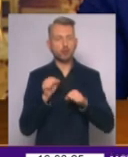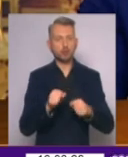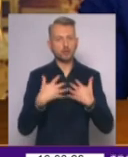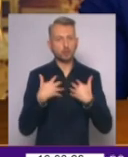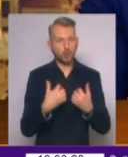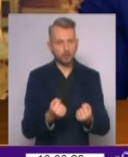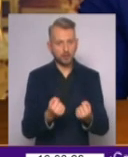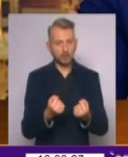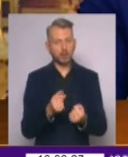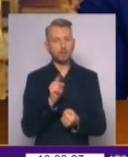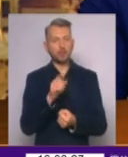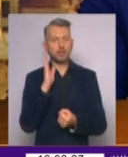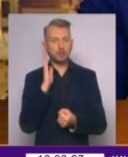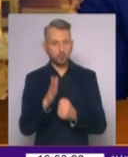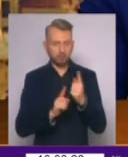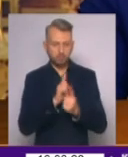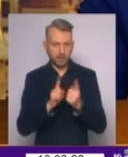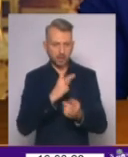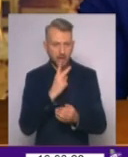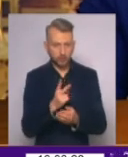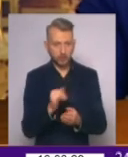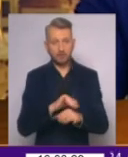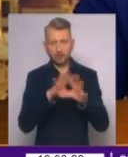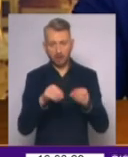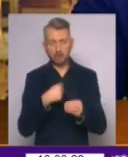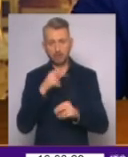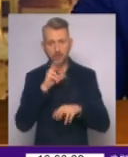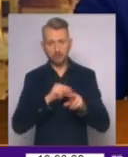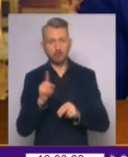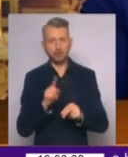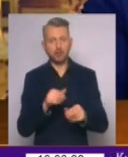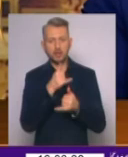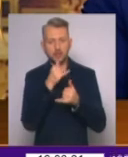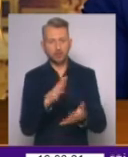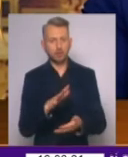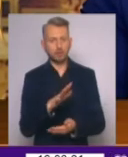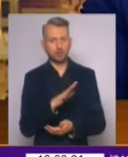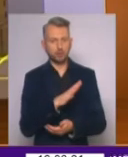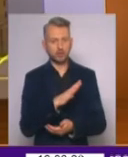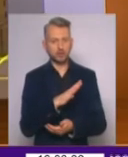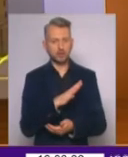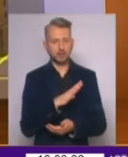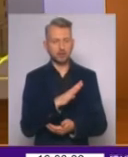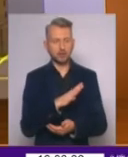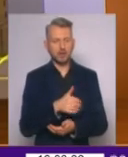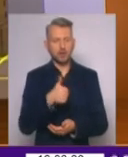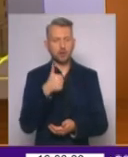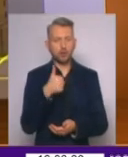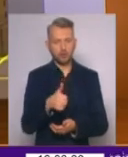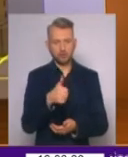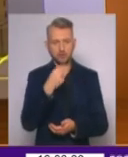здоров'я, вони будуть переглянуті. І взагалі я вважаю, що не може бути хороше,